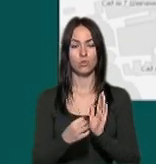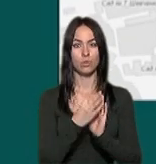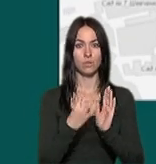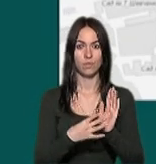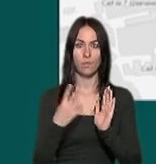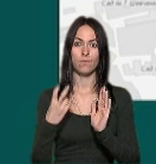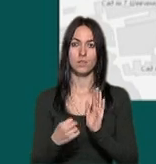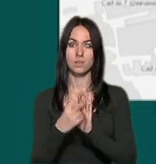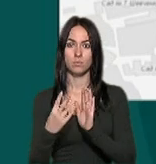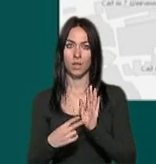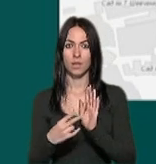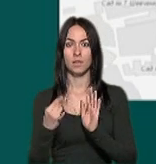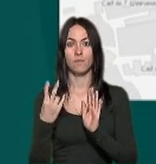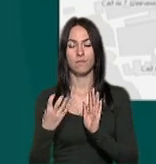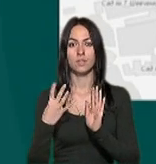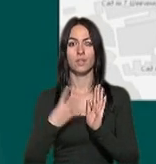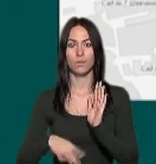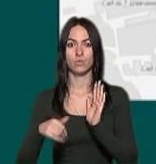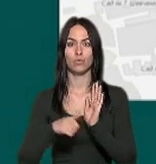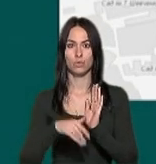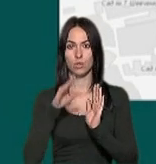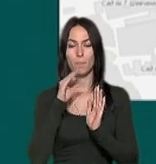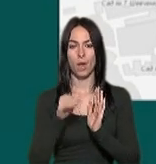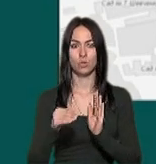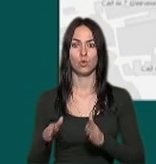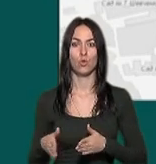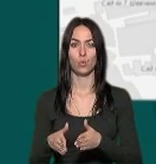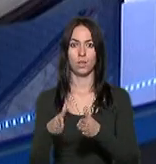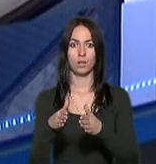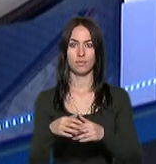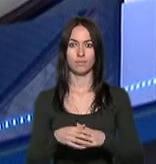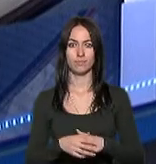119, 217 та 296 маршрути.